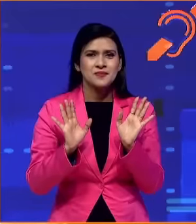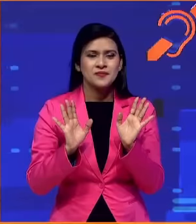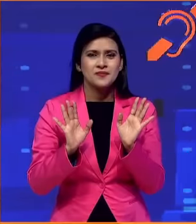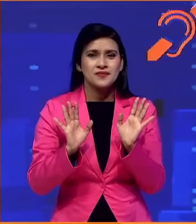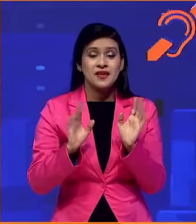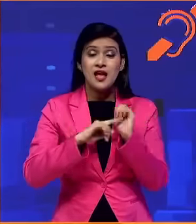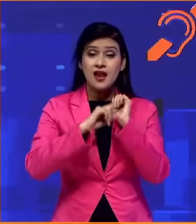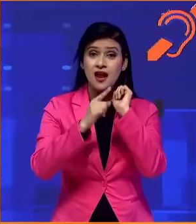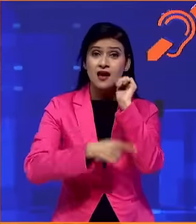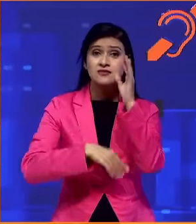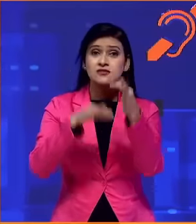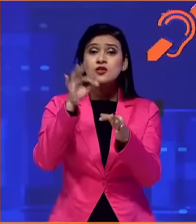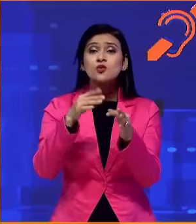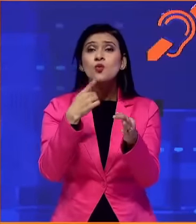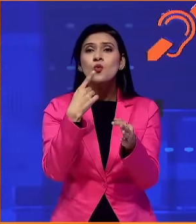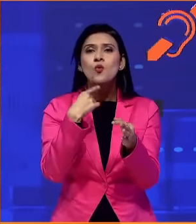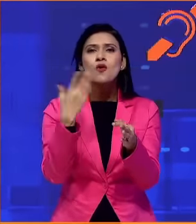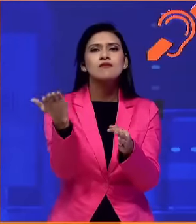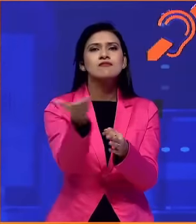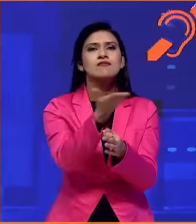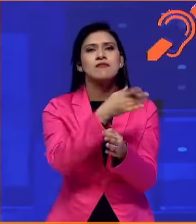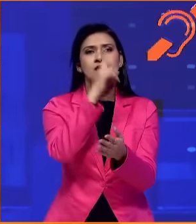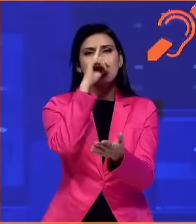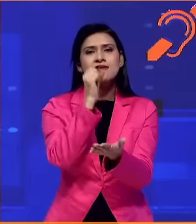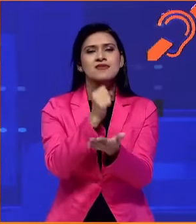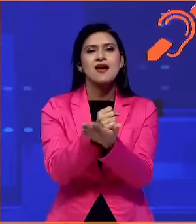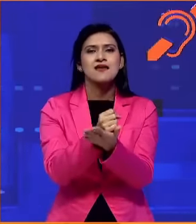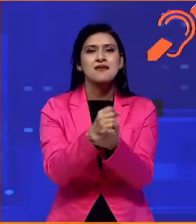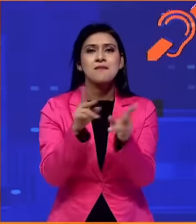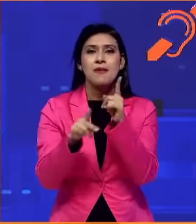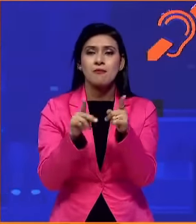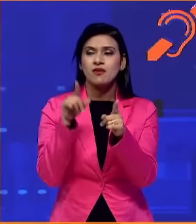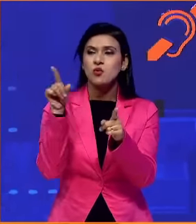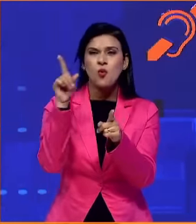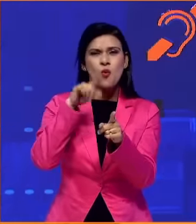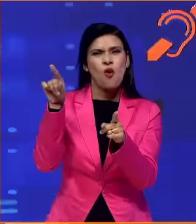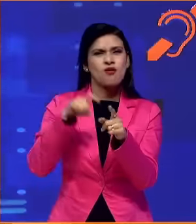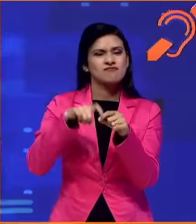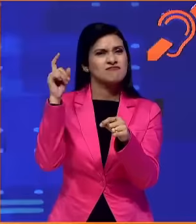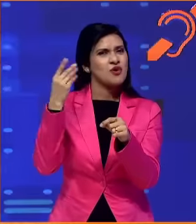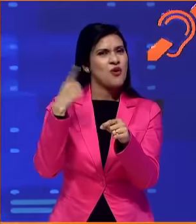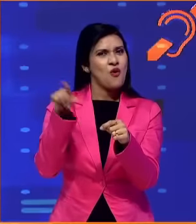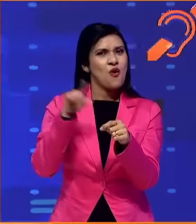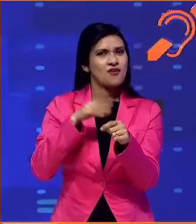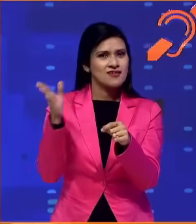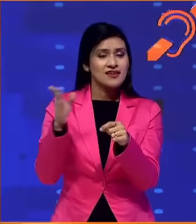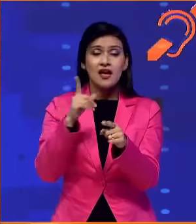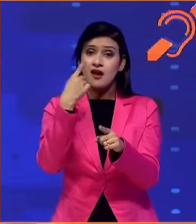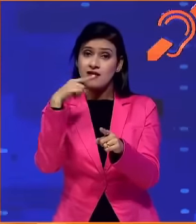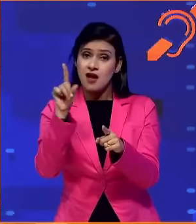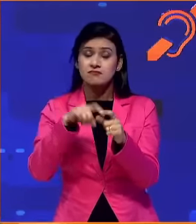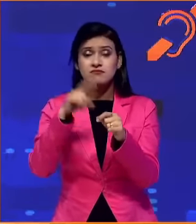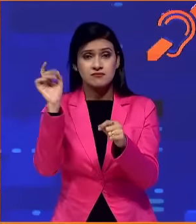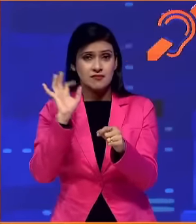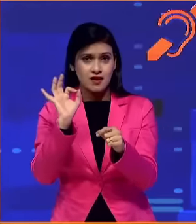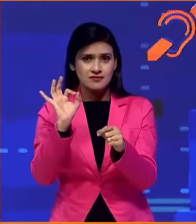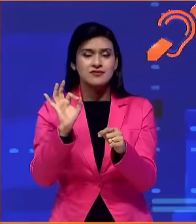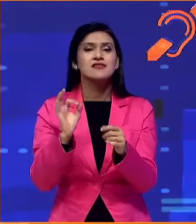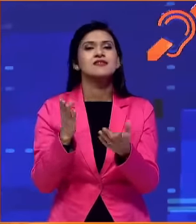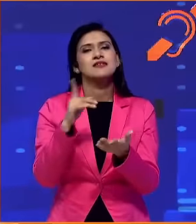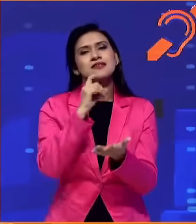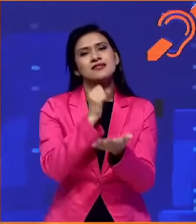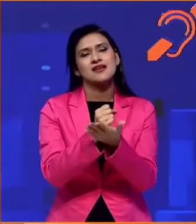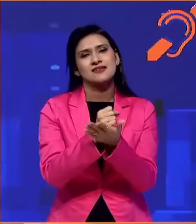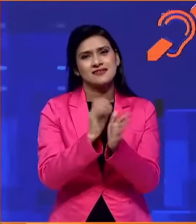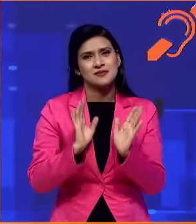इसमामलेमेंअंतिमनिर्णयकर्ता,सर्वोच्चनिर्णयकर्ता,जनताहीहै।जनता तयकरेगीकिआपकानिर्णयसहीथाया गलत।पहलाबिंदु।दूसरेबिंदुपर, रजतजी,